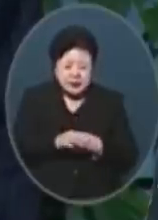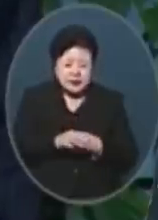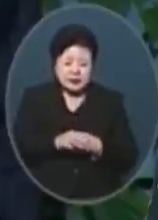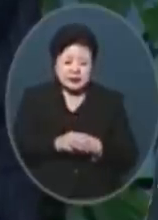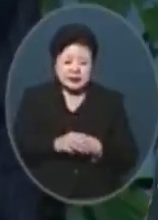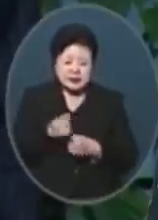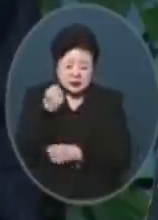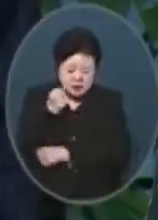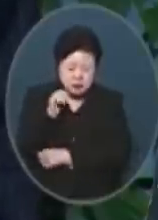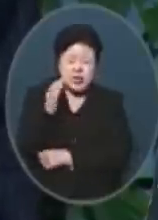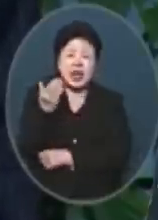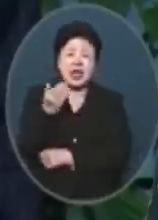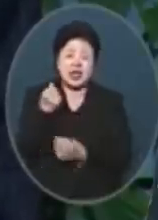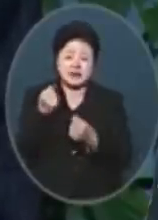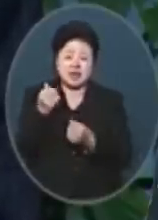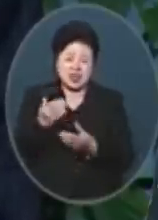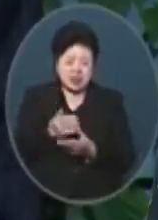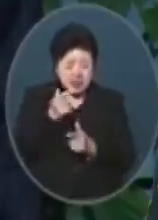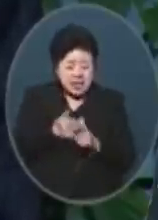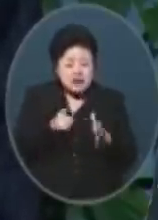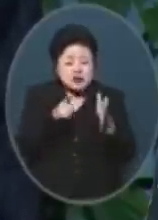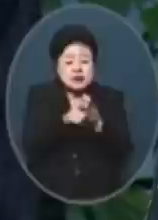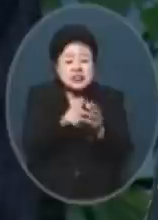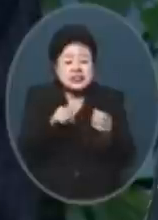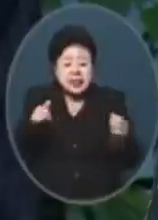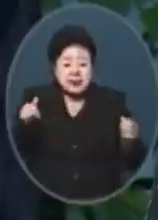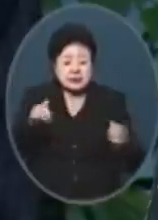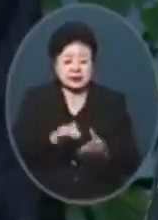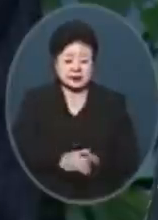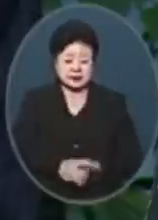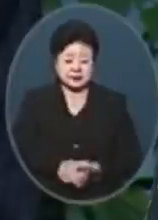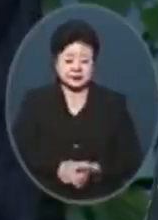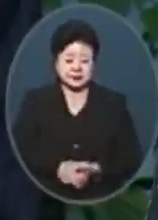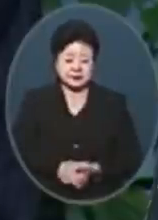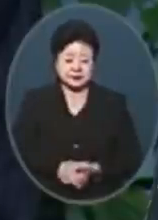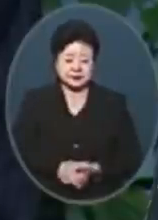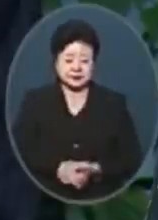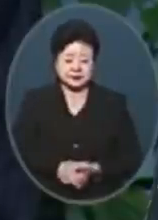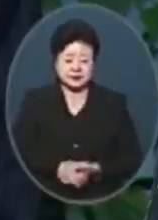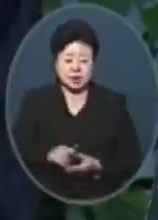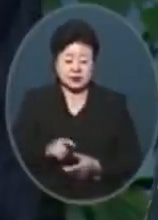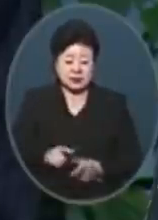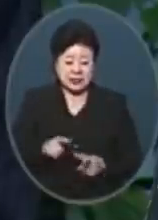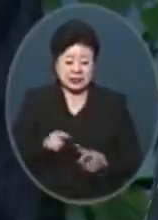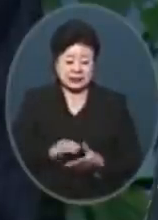것입니다. 우리 예수 믿는 사람이 금이나 은이나